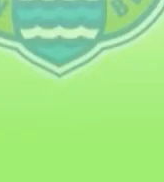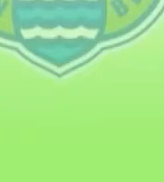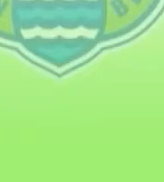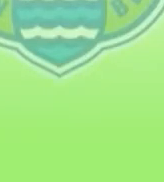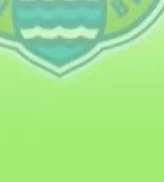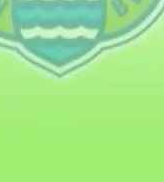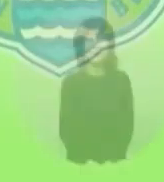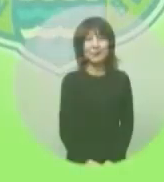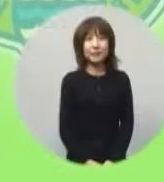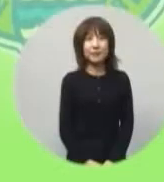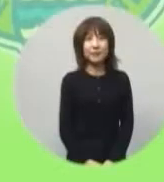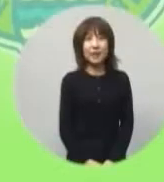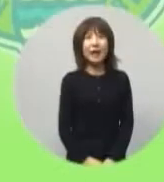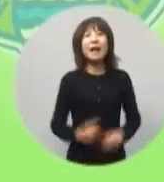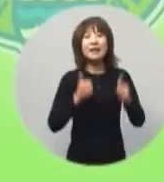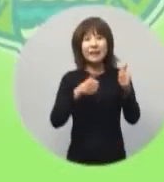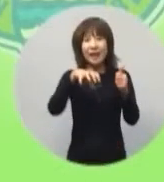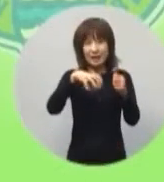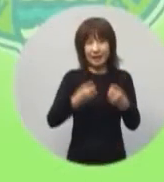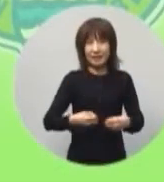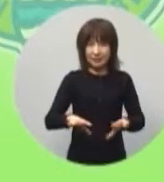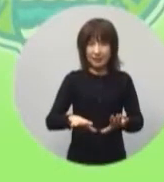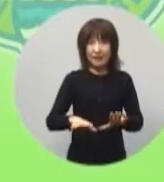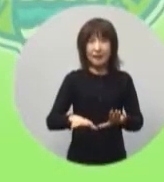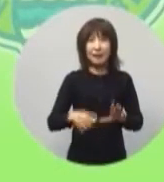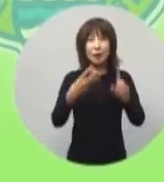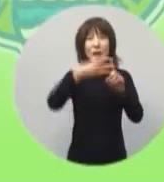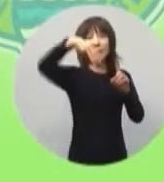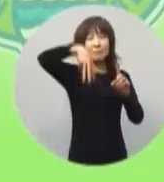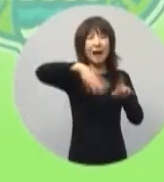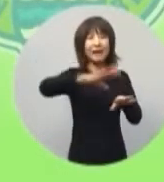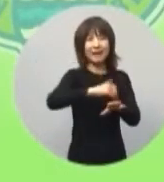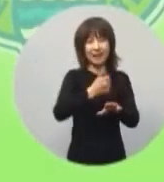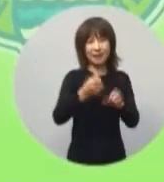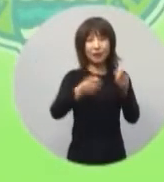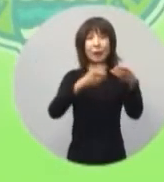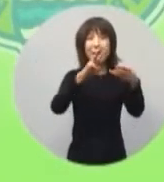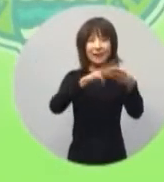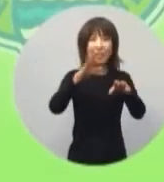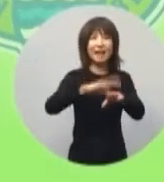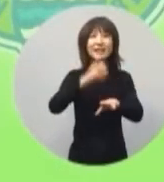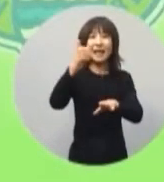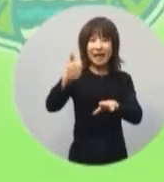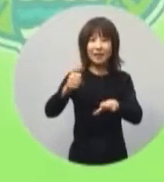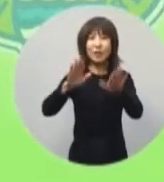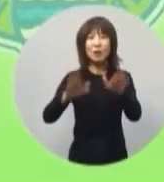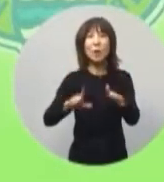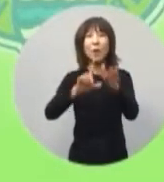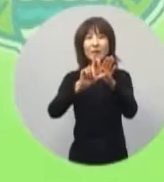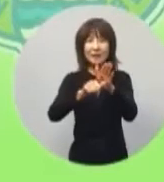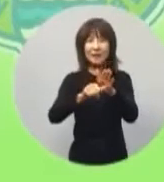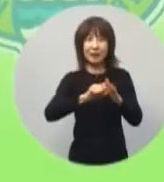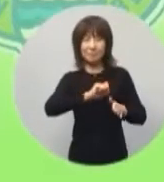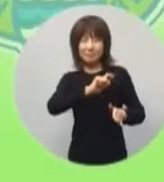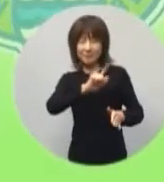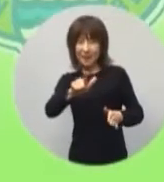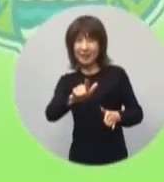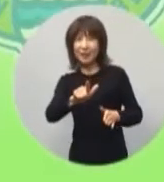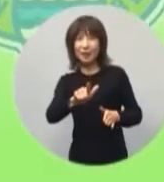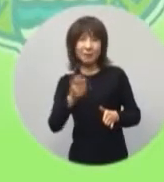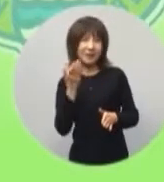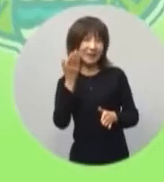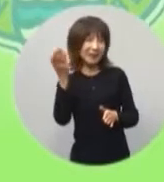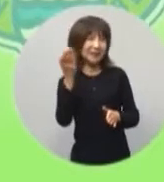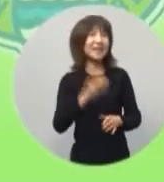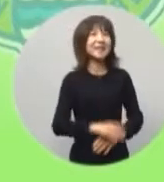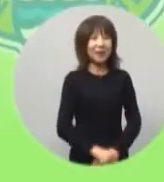では早速茅ヶ崎出身のベルマーレ選手鎌田翔馬選手に今シーズンにかける意気込みについて伺いましょ